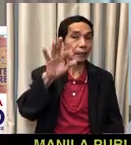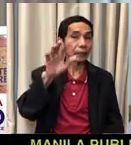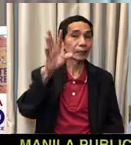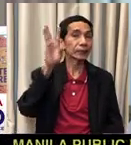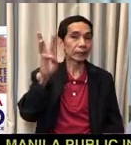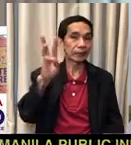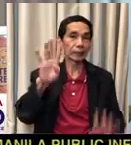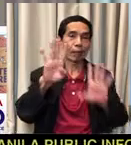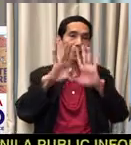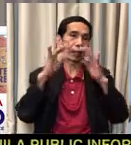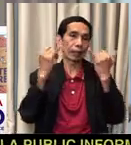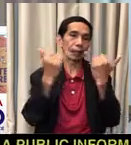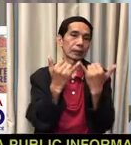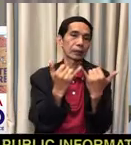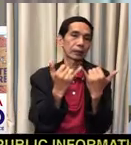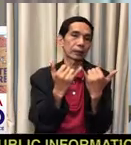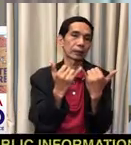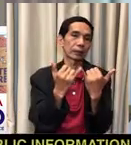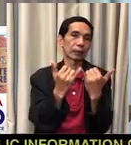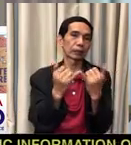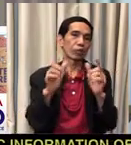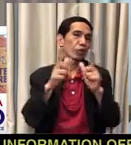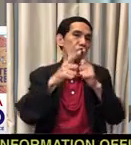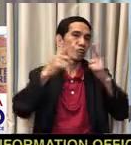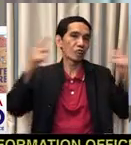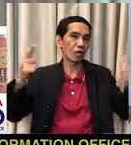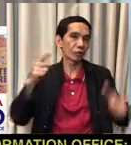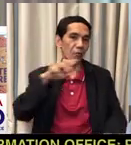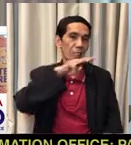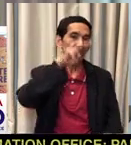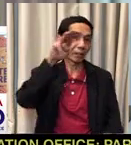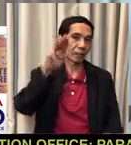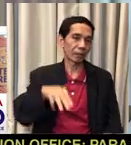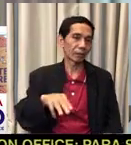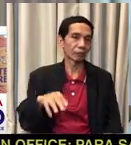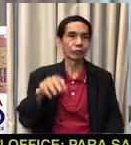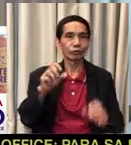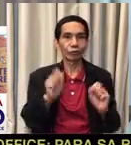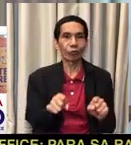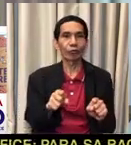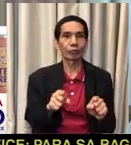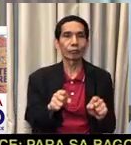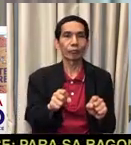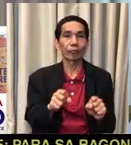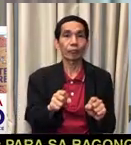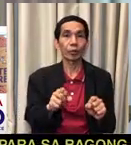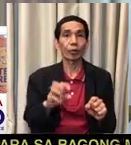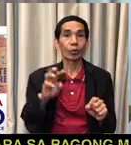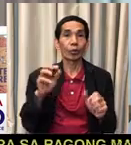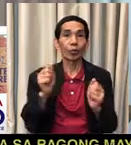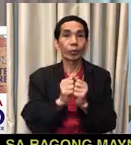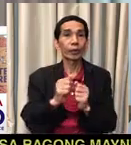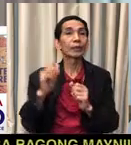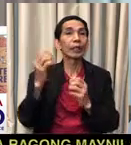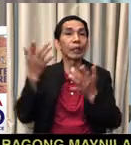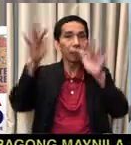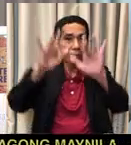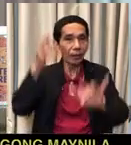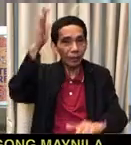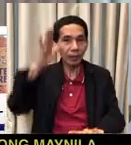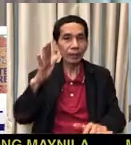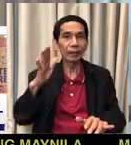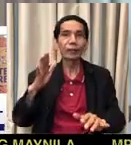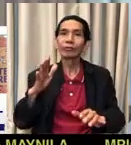896 na barangay. Ganyan po kalaki ang Maynila. So, sa awa naman ng Diyos at sa